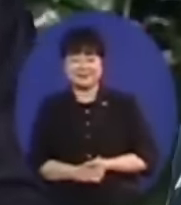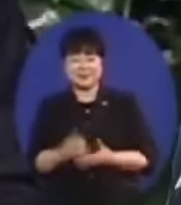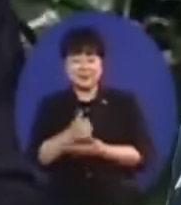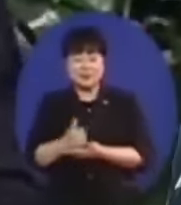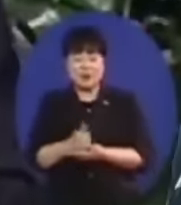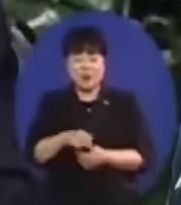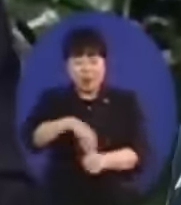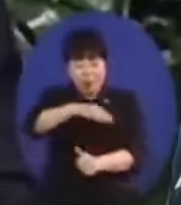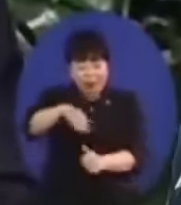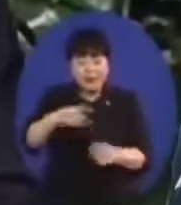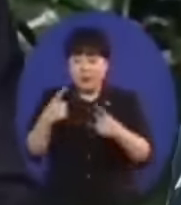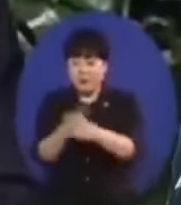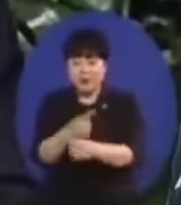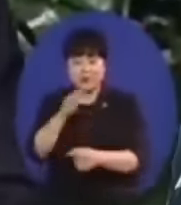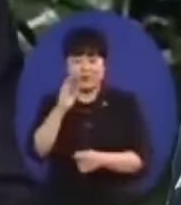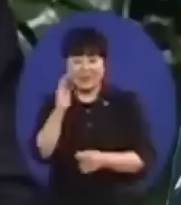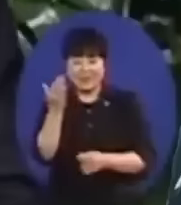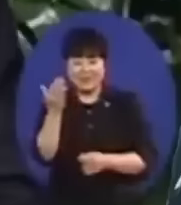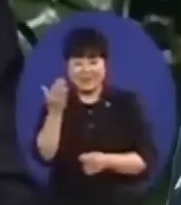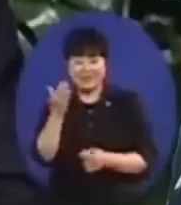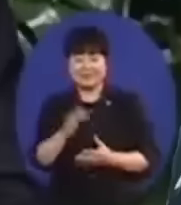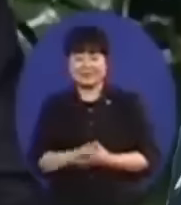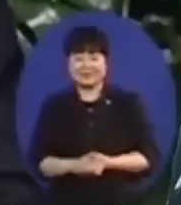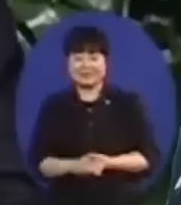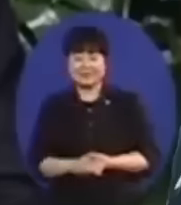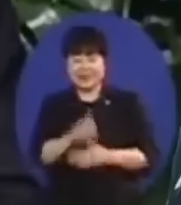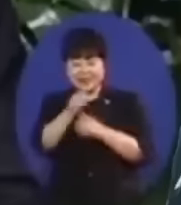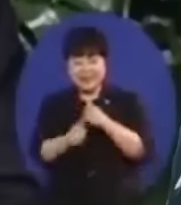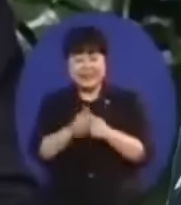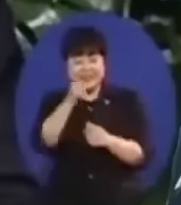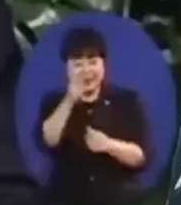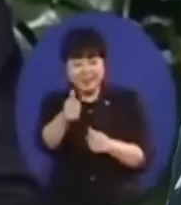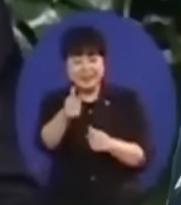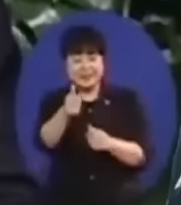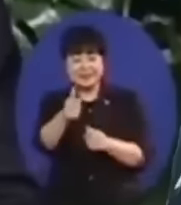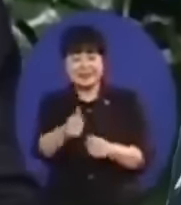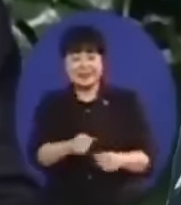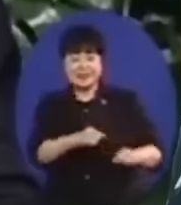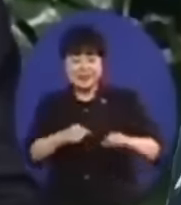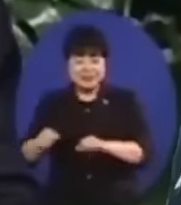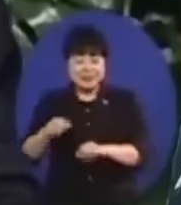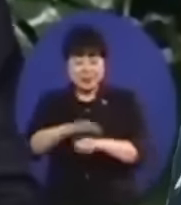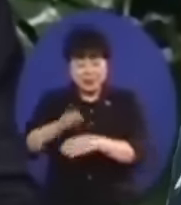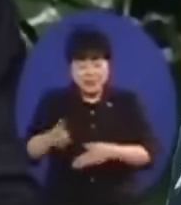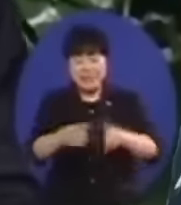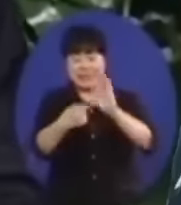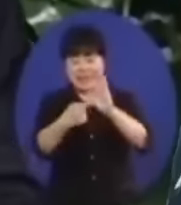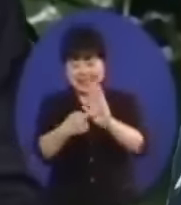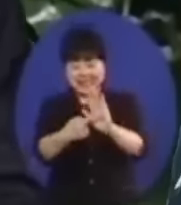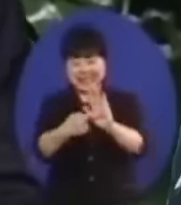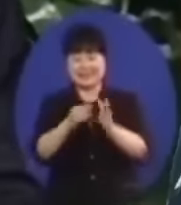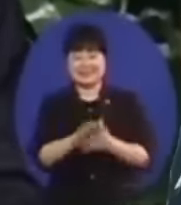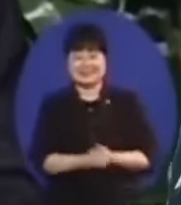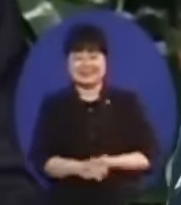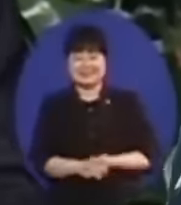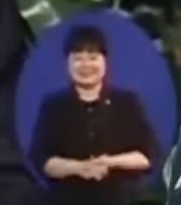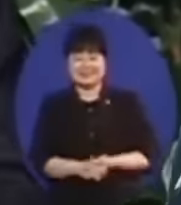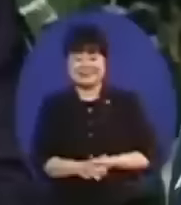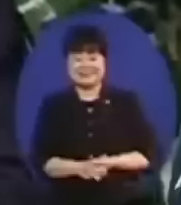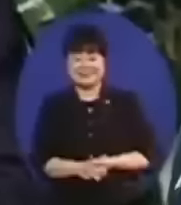운명과 환경이 달라지는 것입니다. 하나님의 역사하는 손길이 나타난 것입니다.